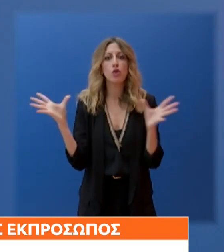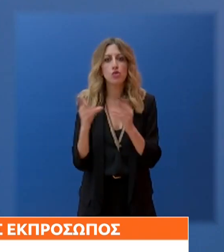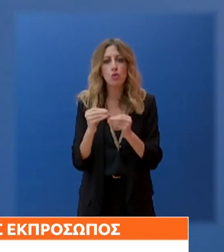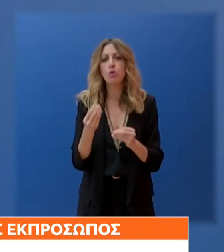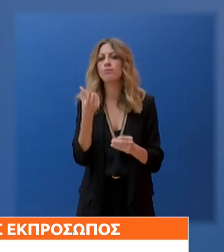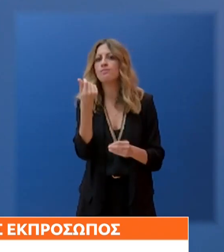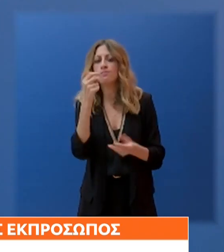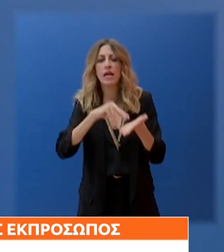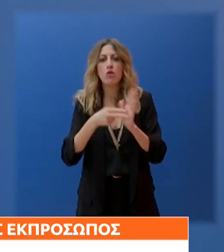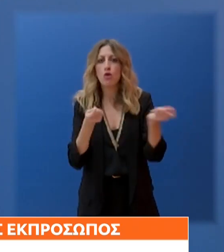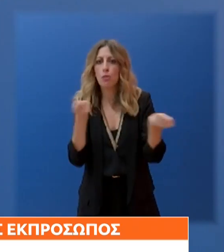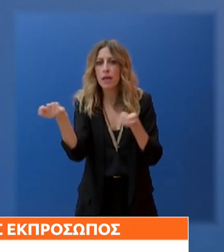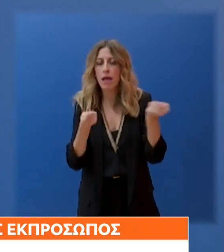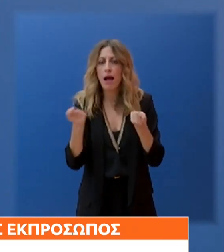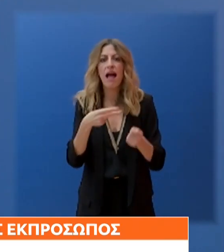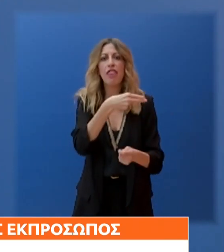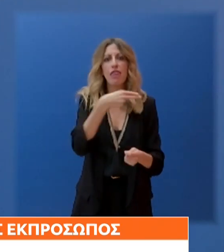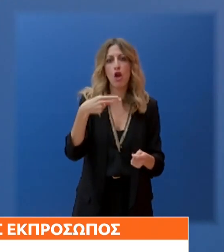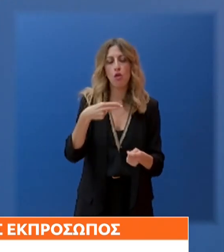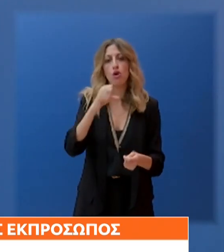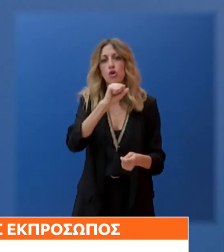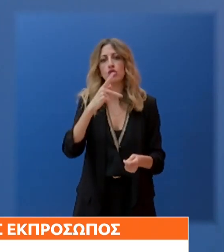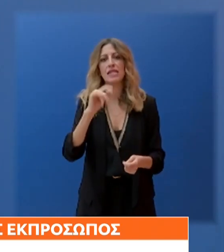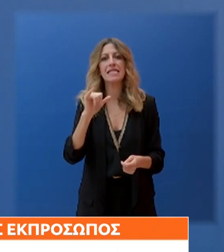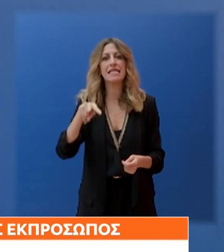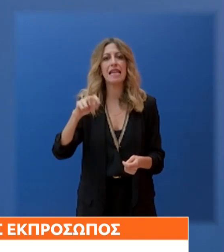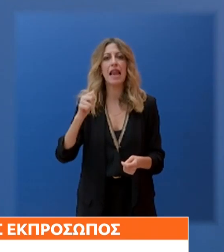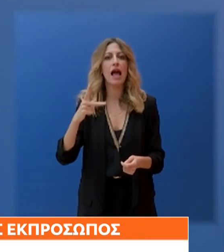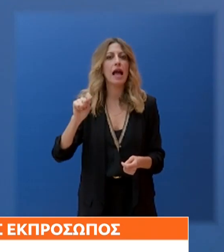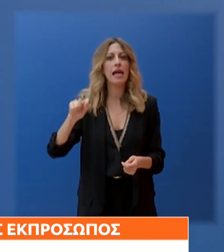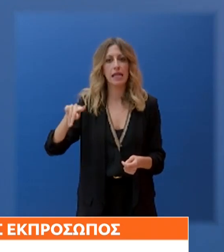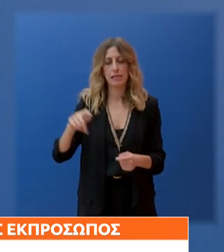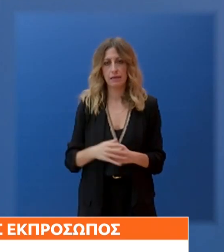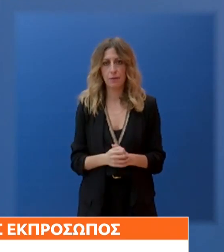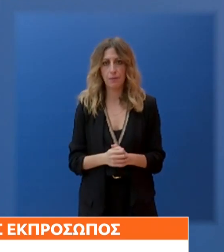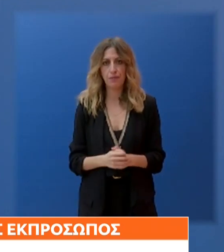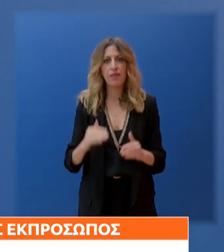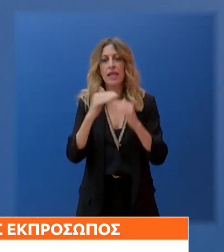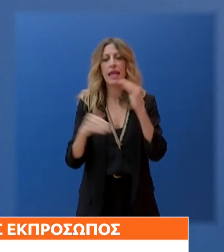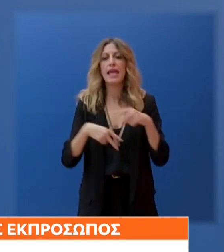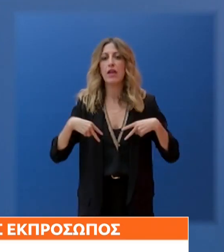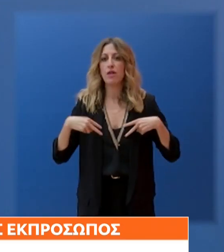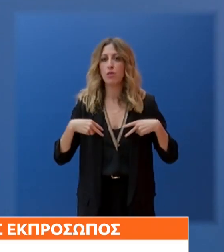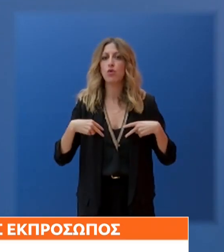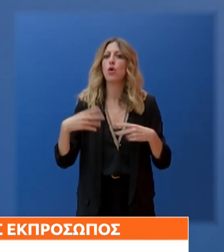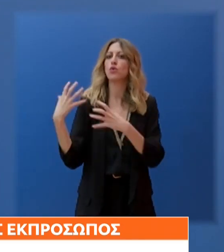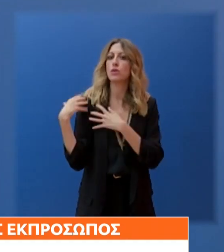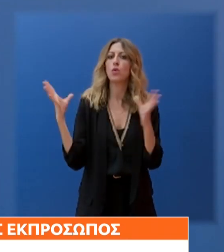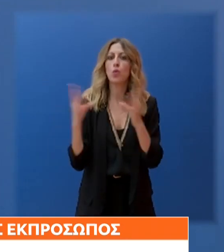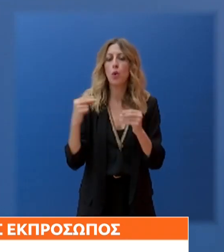Πολιτική Θεόδωρος Σκυλακάκης. Υφυπουργός Αρμόδιος για τη Φορολογική Πολιτική και τη Δημόσια